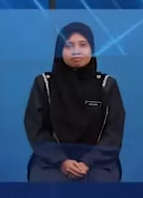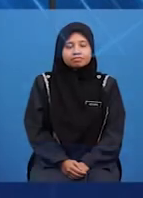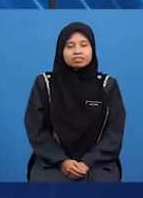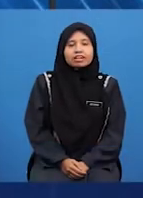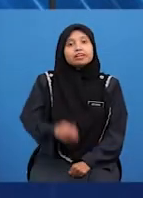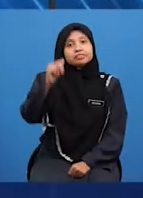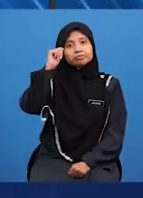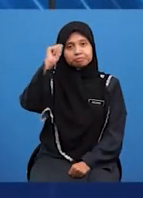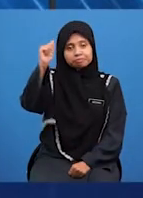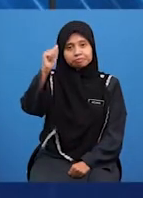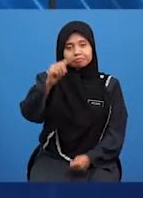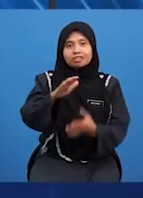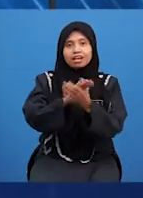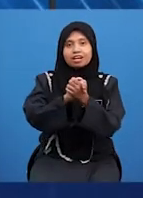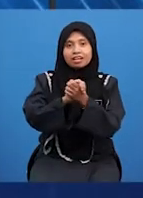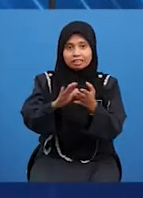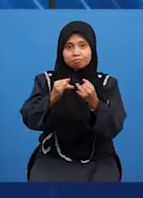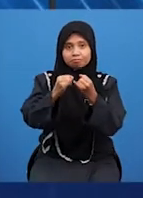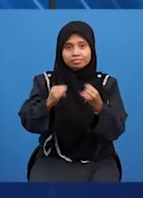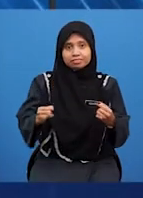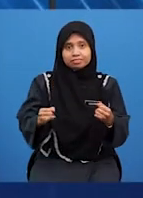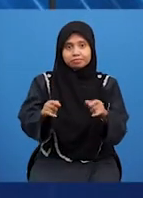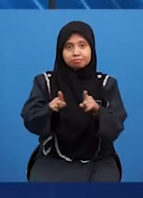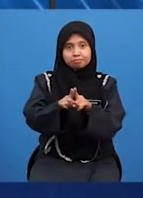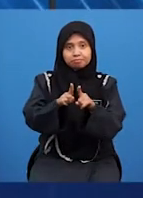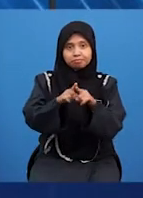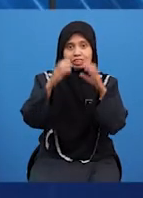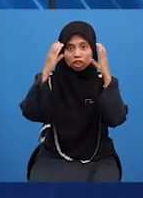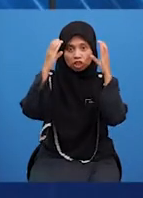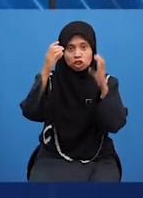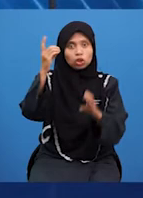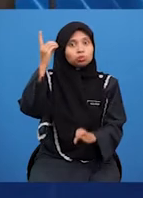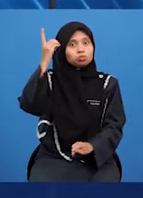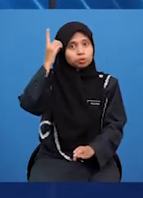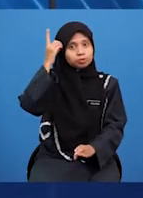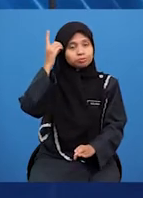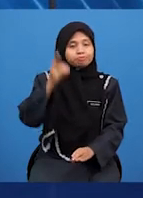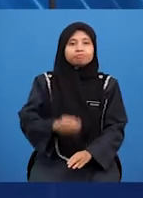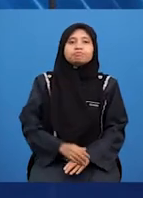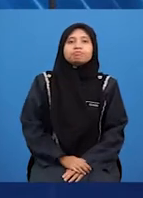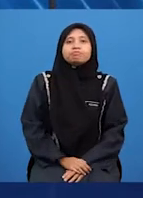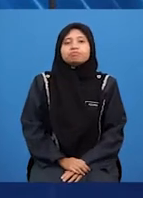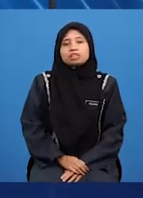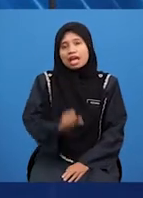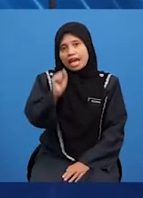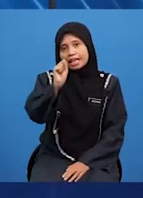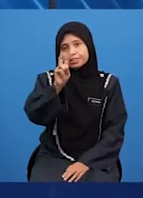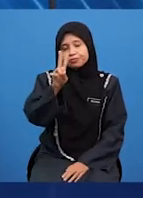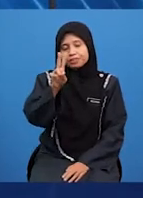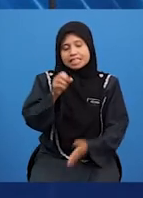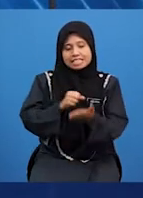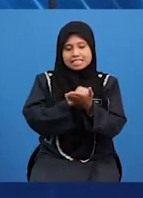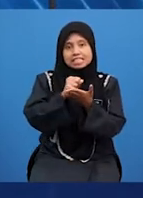Hai, Assalamualaikum dan salam sejahtera. Bertemu kembali bersama dengan Cikgu Dons dalam program Canvas SV ataupun Canvas